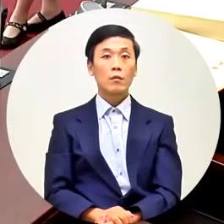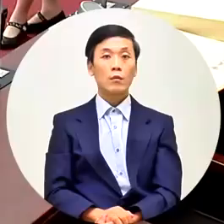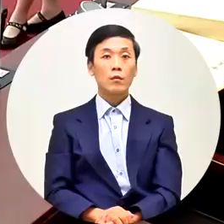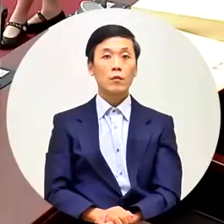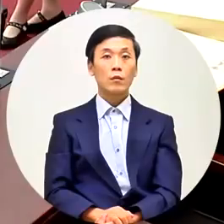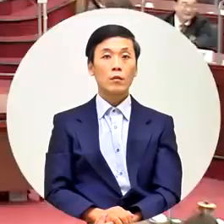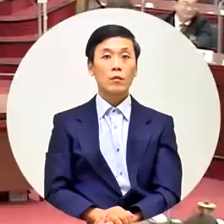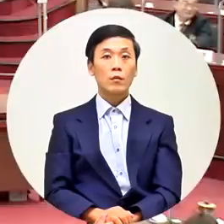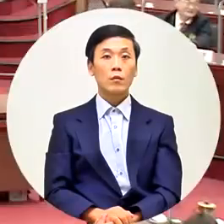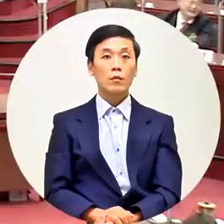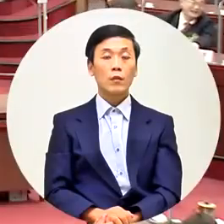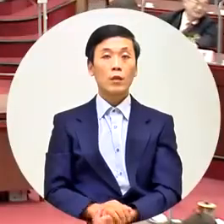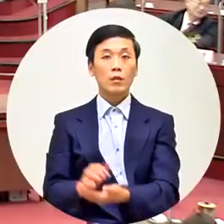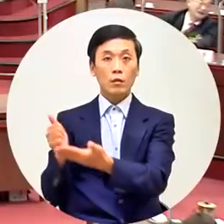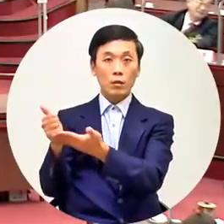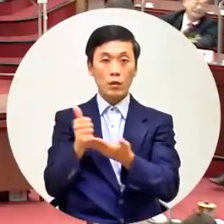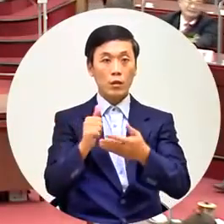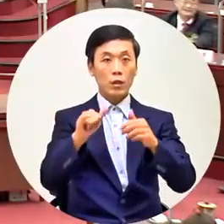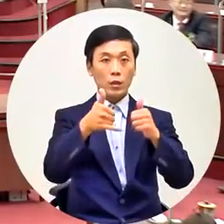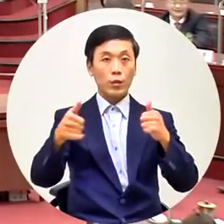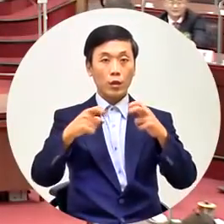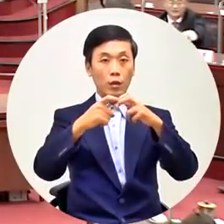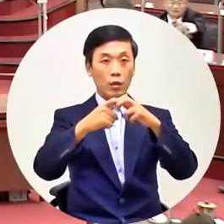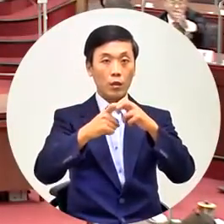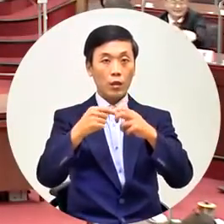请李博毅议员领取选票。